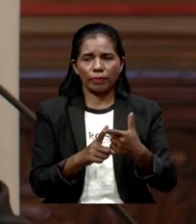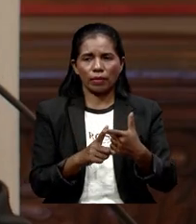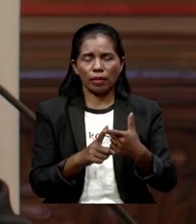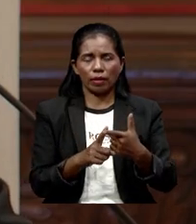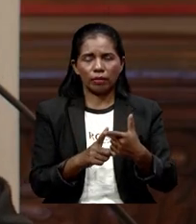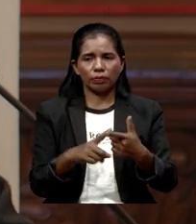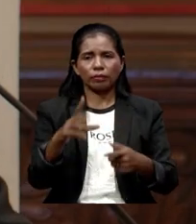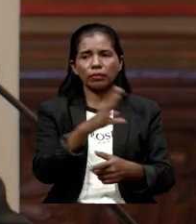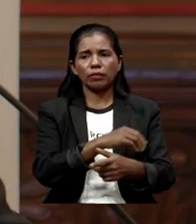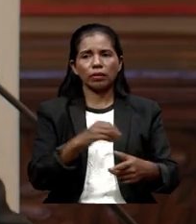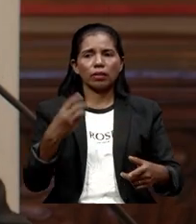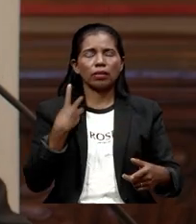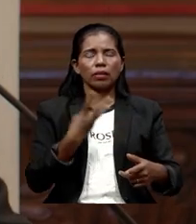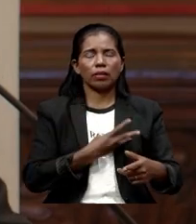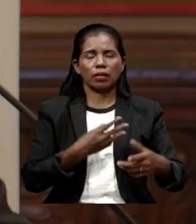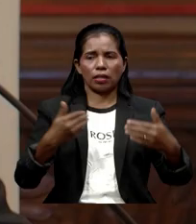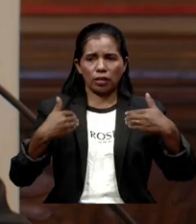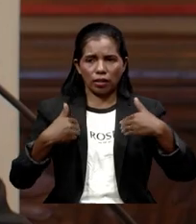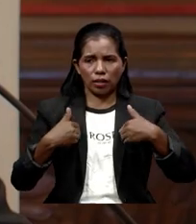dan juga memiliki